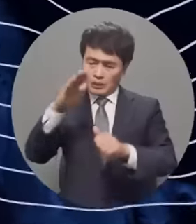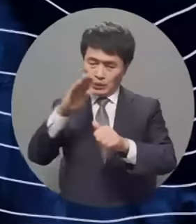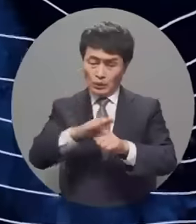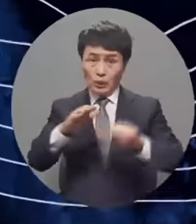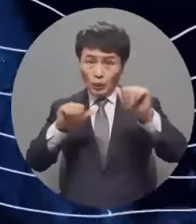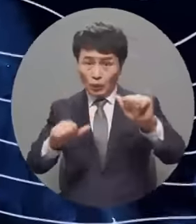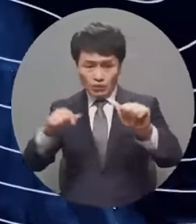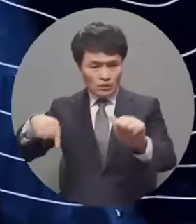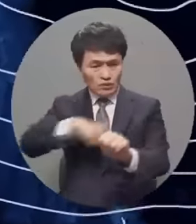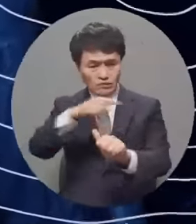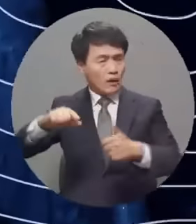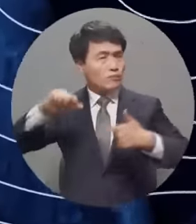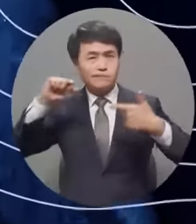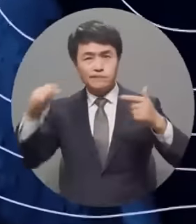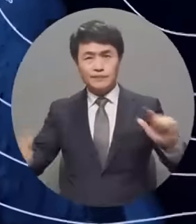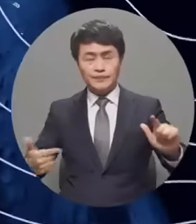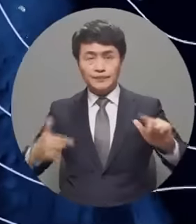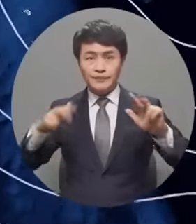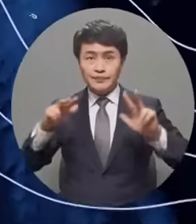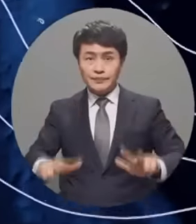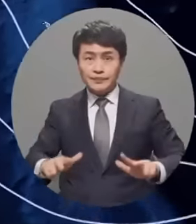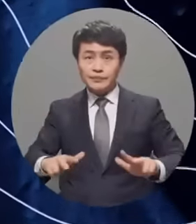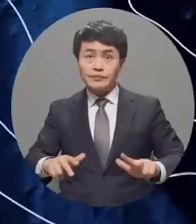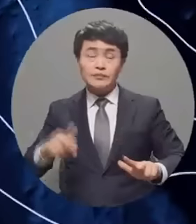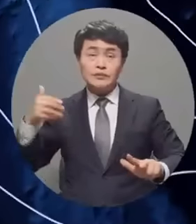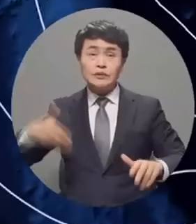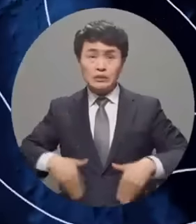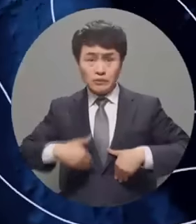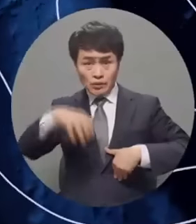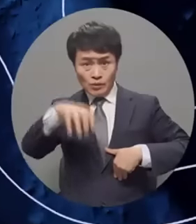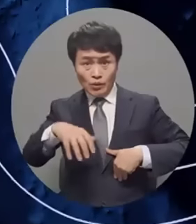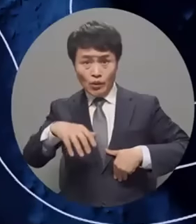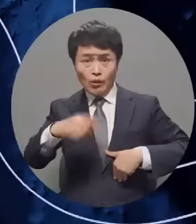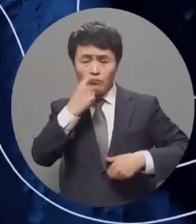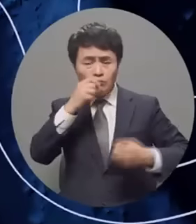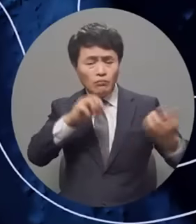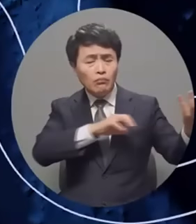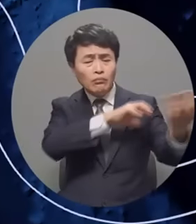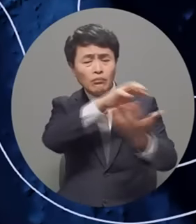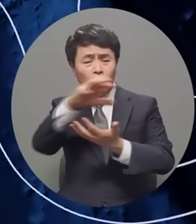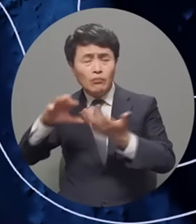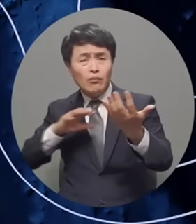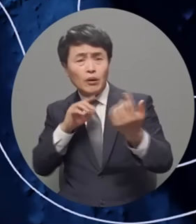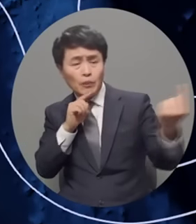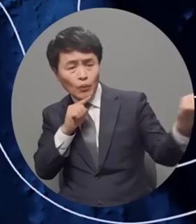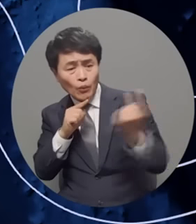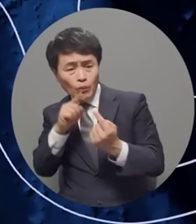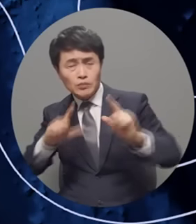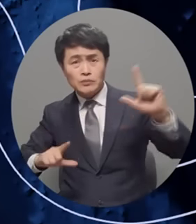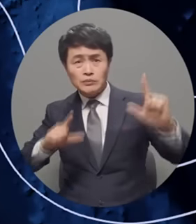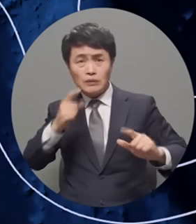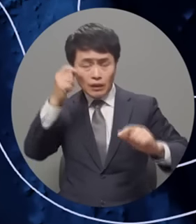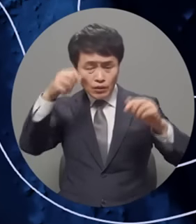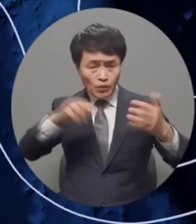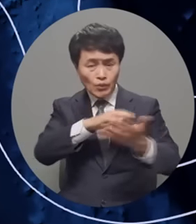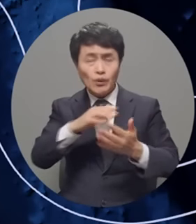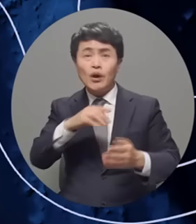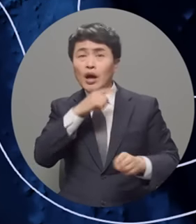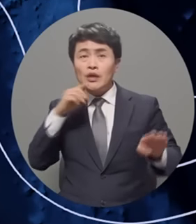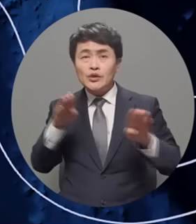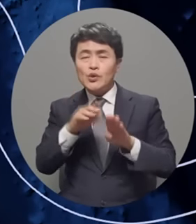상황이 완전히 달라집니다. 이것은 중국 남부에서 발달한 저기압이 다가오는 모습입니다. 이 저기압이 일요일과 월요일